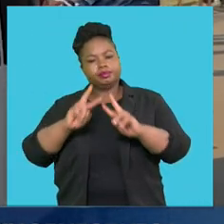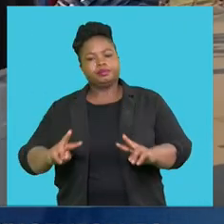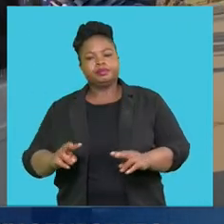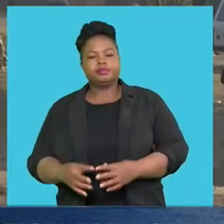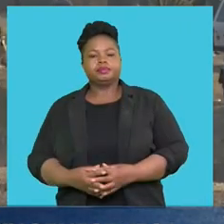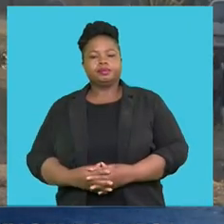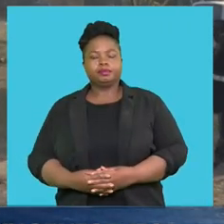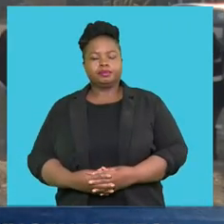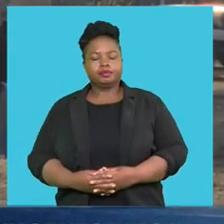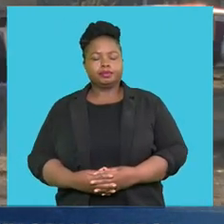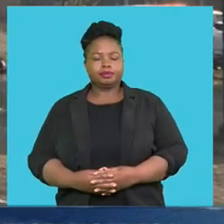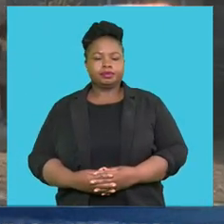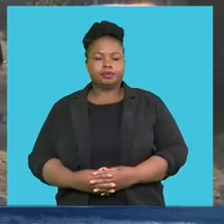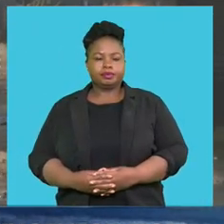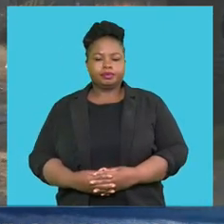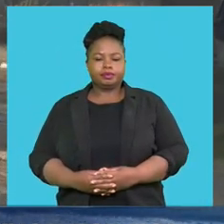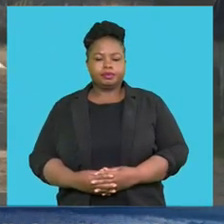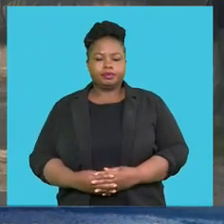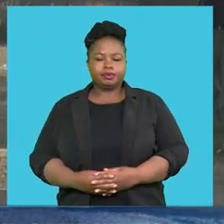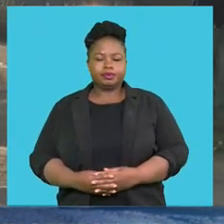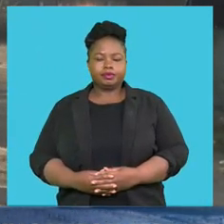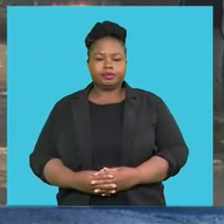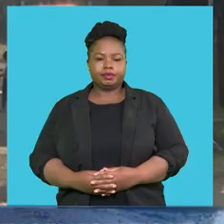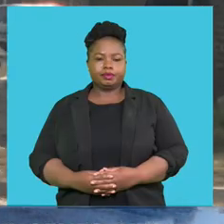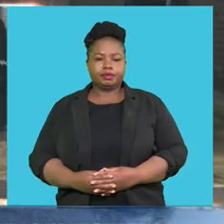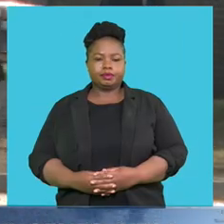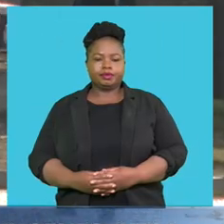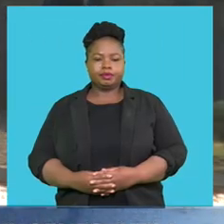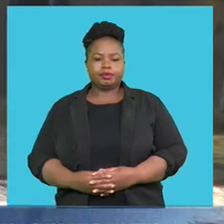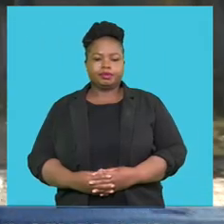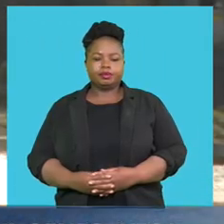nokuphepha. Ezindabeni zeSoweto TV, nginokulunga Mthembu eDube.